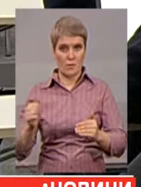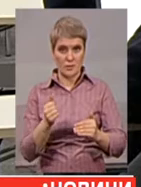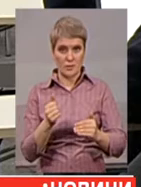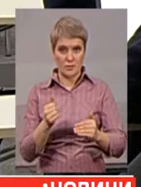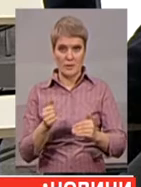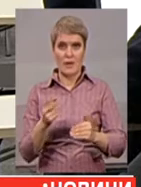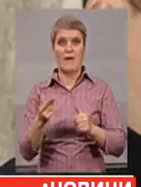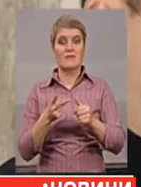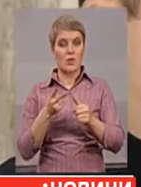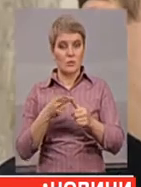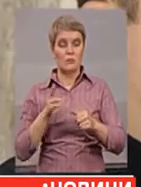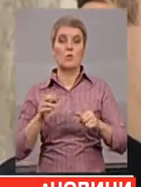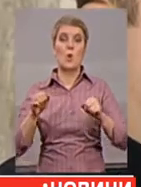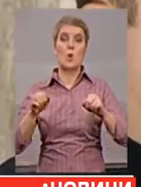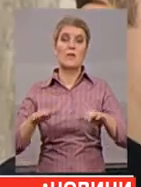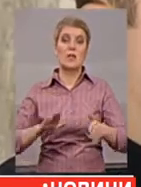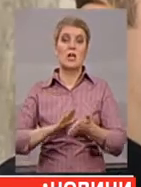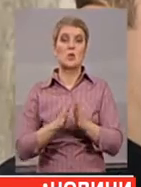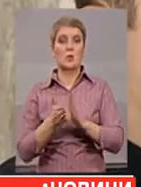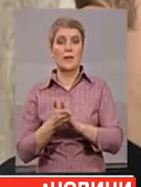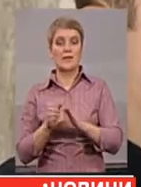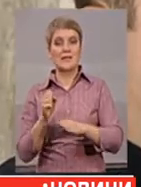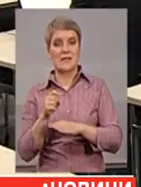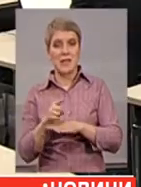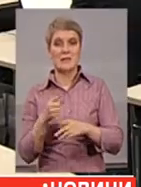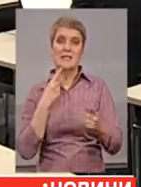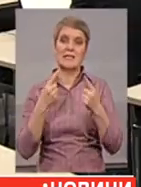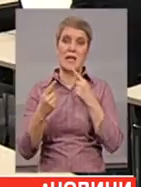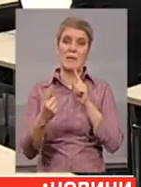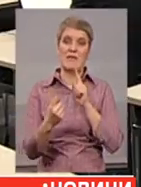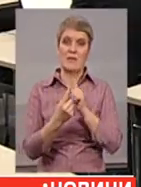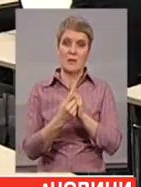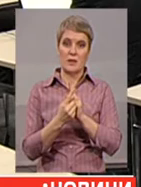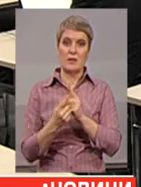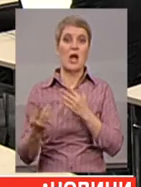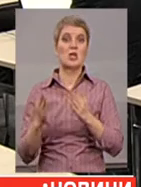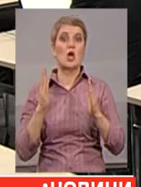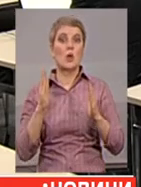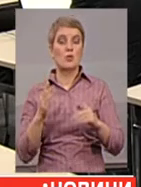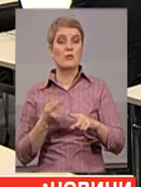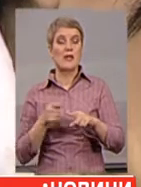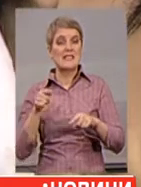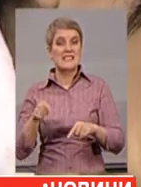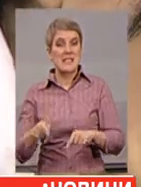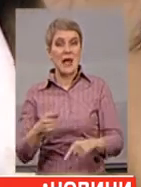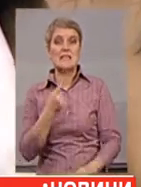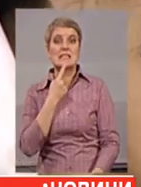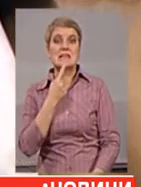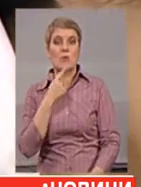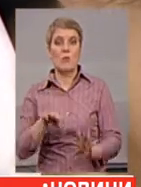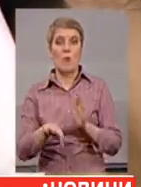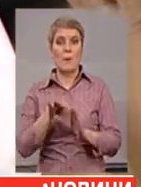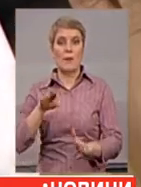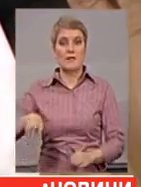розв'язання ситуативних завдань та співбесіда. А от чи буде ця спроба обрати директора департаменту з питань люстрації вдалою, поки що в комісії не знають.